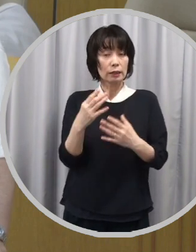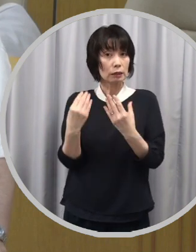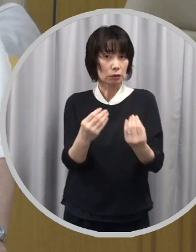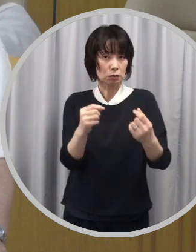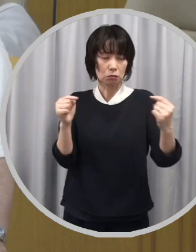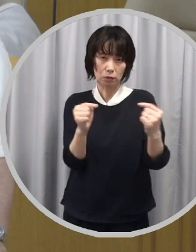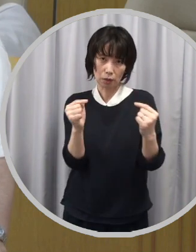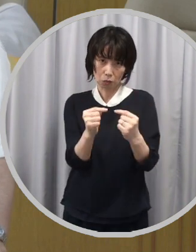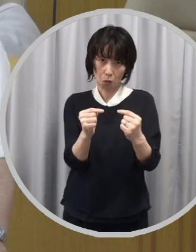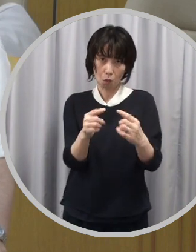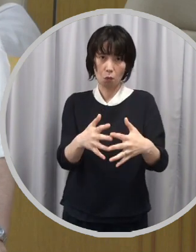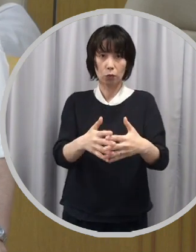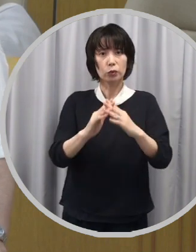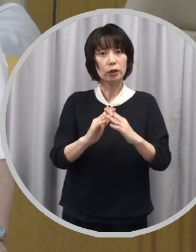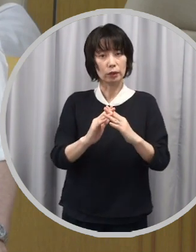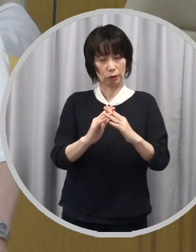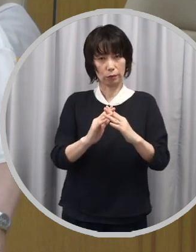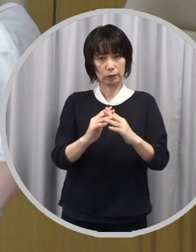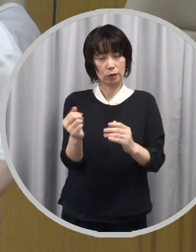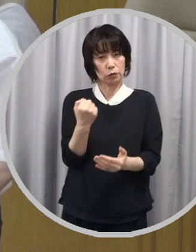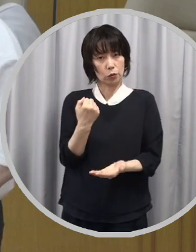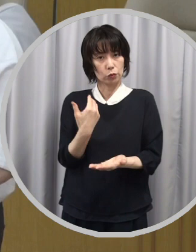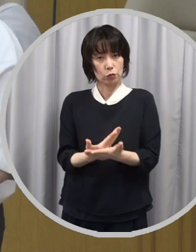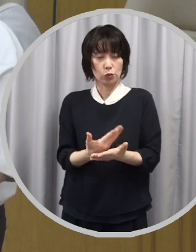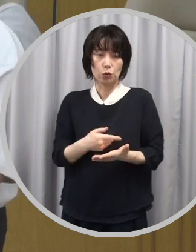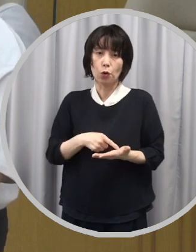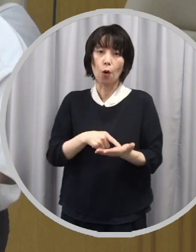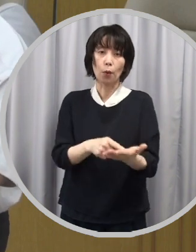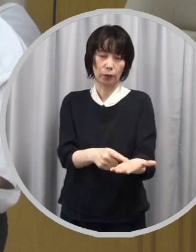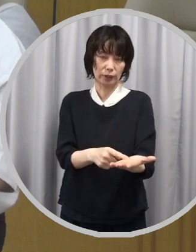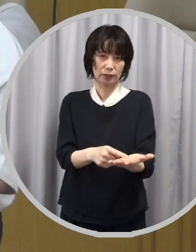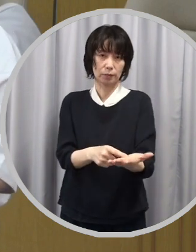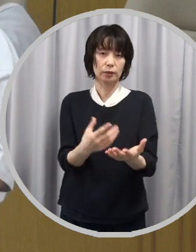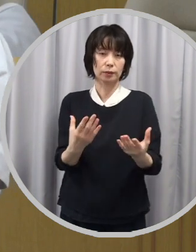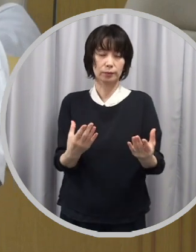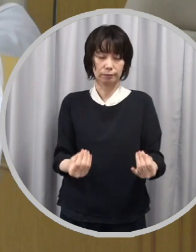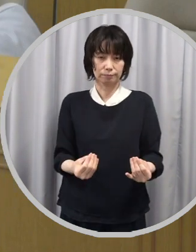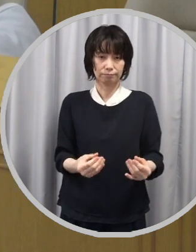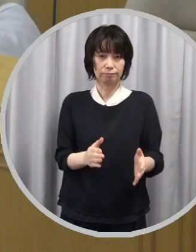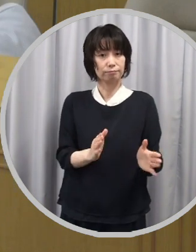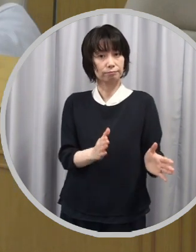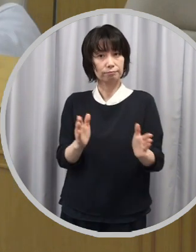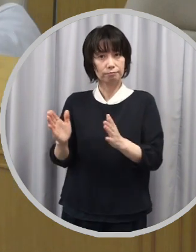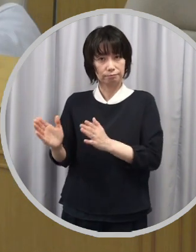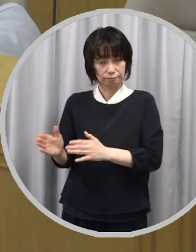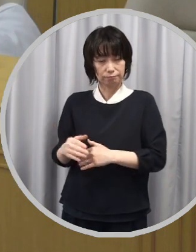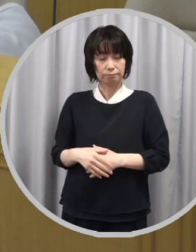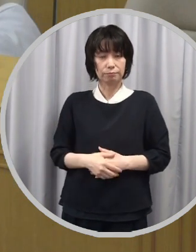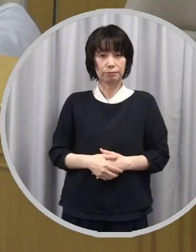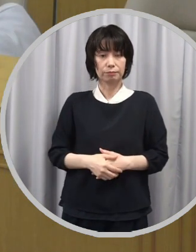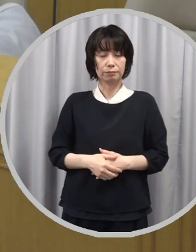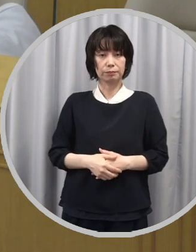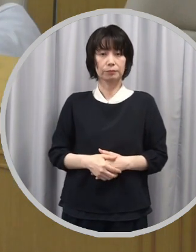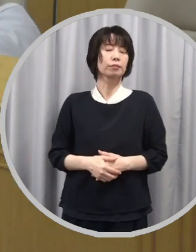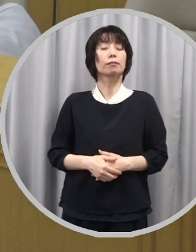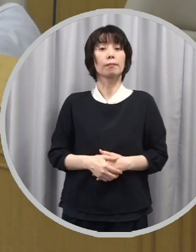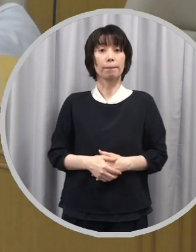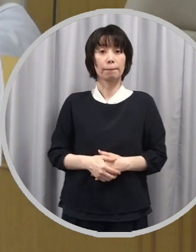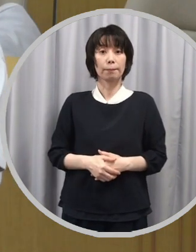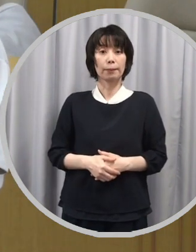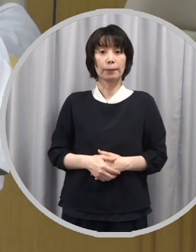んでいただくことを強く要望して次の質問に移らせていただきます。